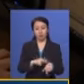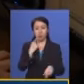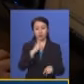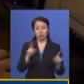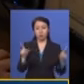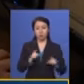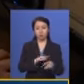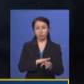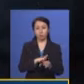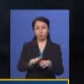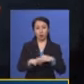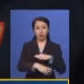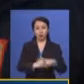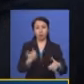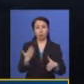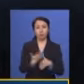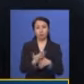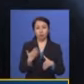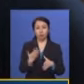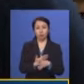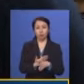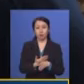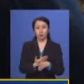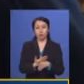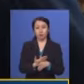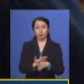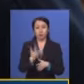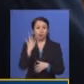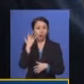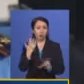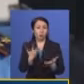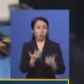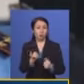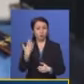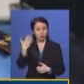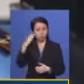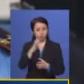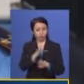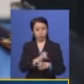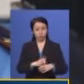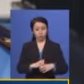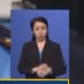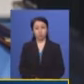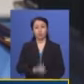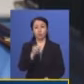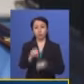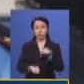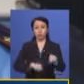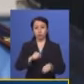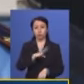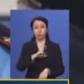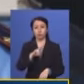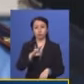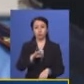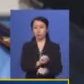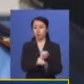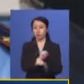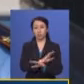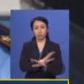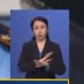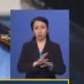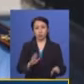что совершению краж помогла доступность чужого имущества. Велосипед хранился в подъезде, который не был защищен замком